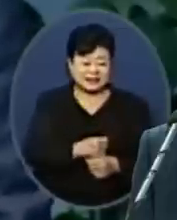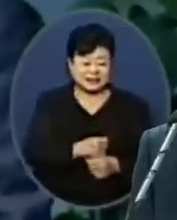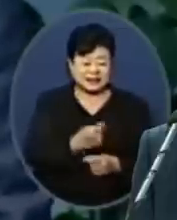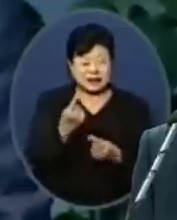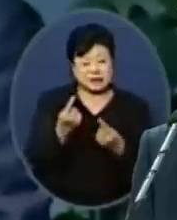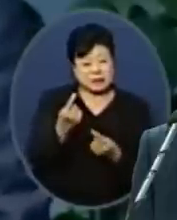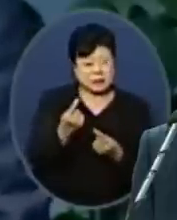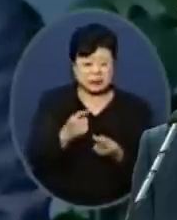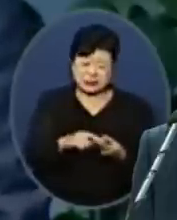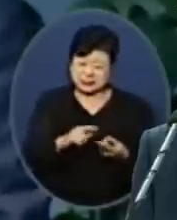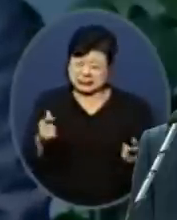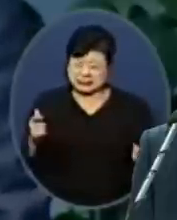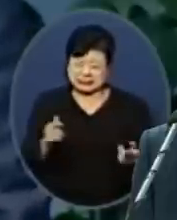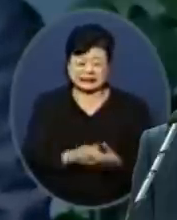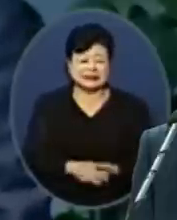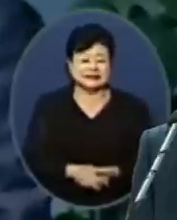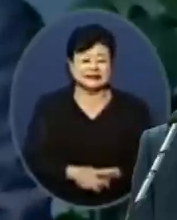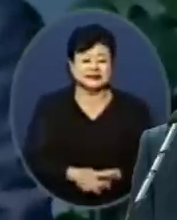상대가 안 되는 것입니다.